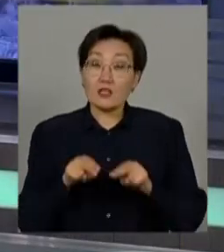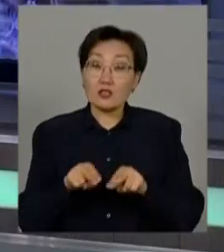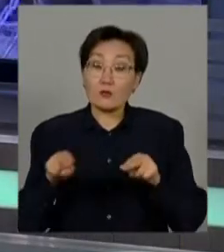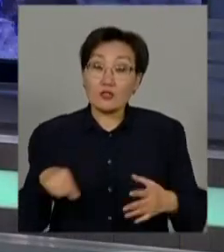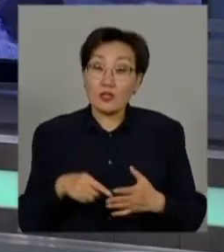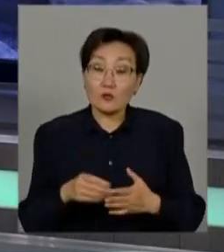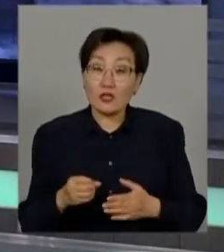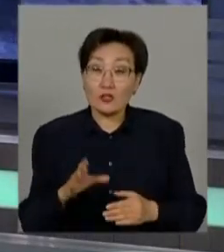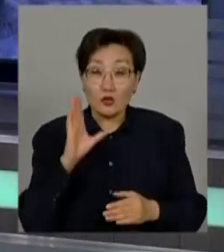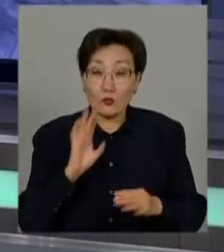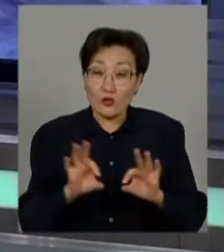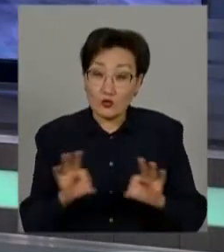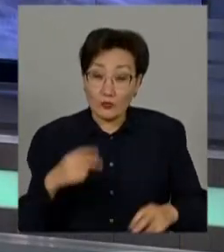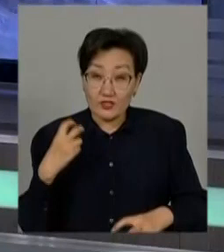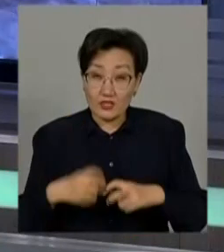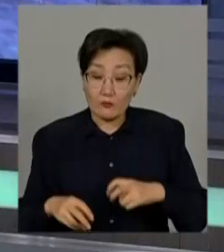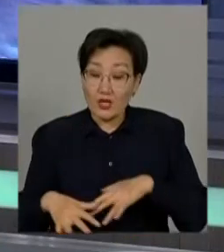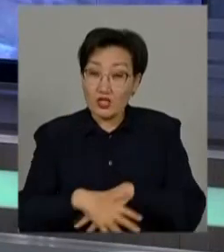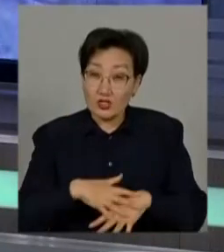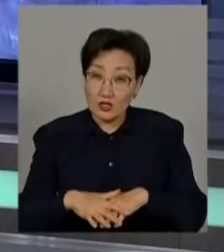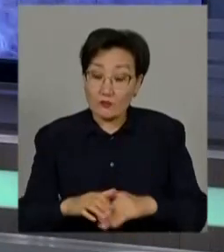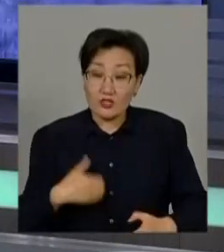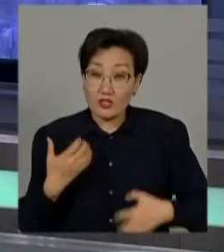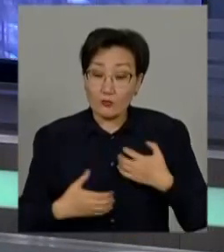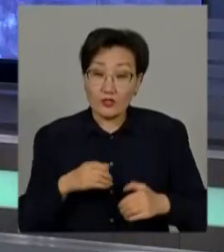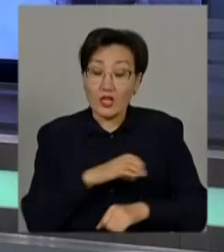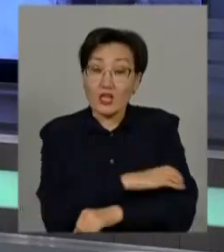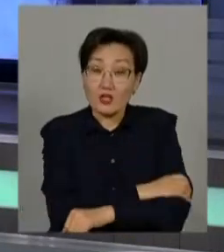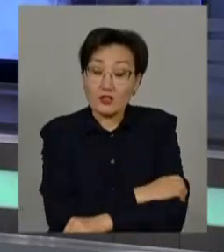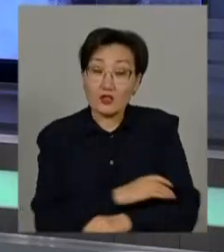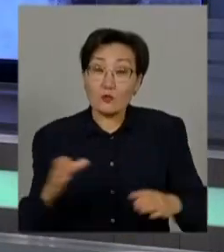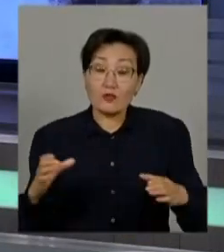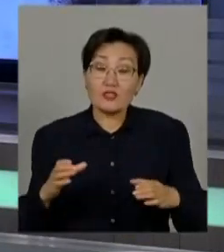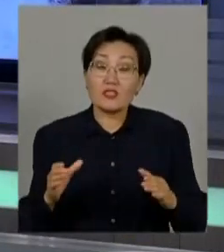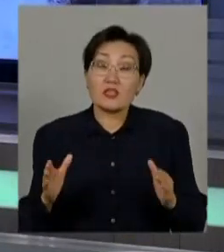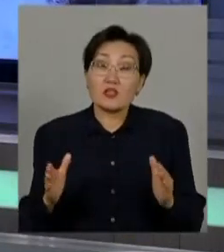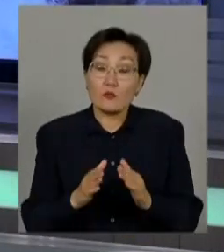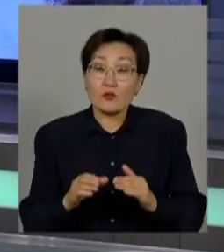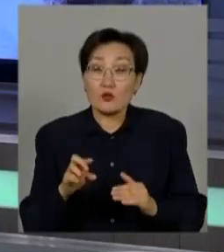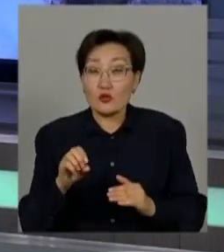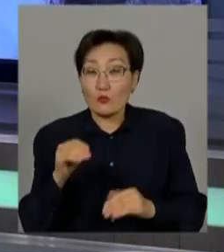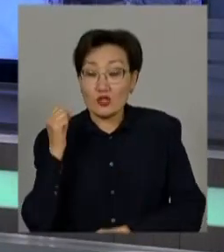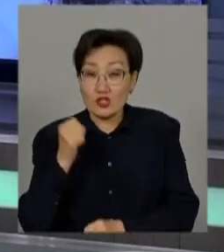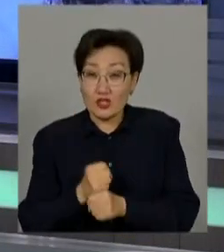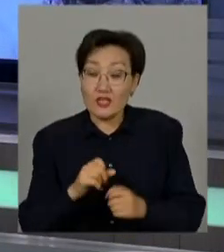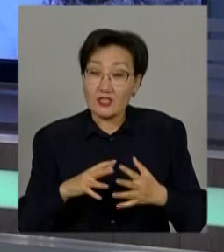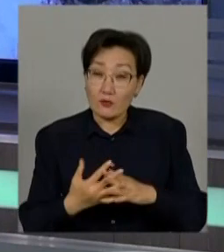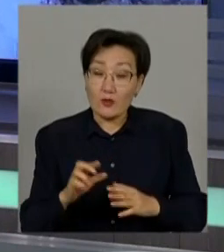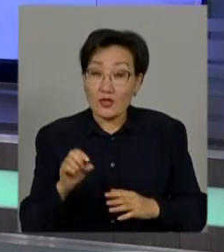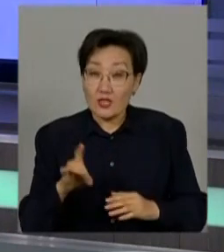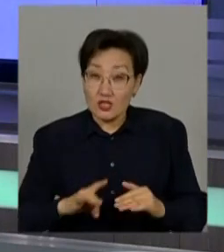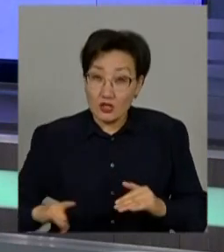Петропавлда тағы су құбыры жарылып, жұртты әбігерге салды. Қысымның аздығынан жұмысшы кенті мен Береке шағын ауданы тіршілік нәрінсіз